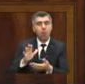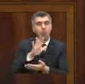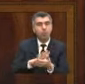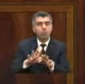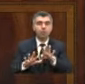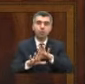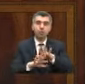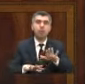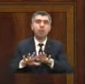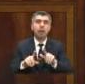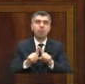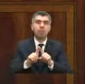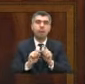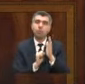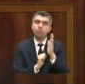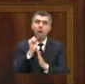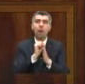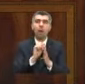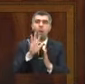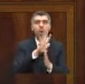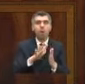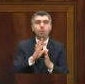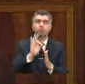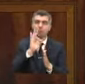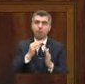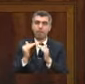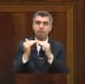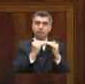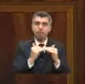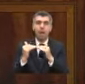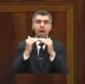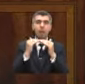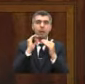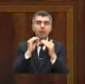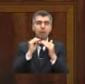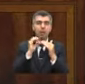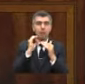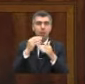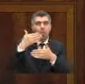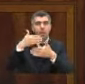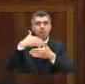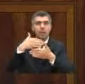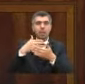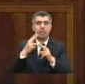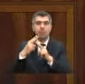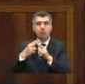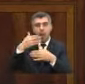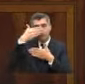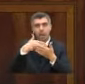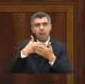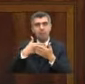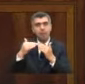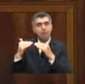لكسب رهان العدالة الاجتماعية والمجالية لاستكمال بناء مغرب الأمل والمساواة